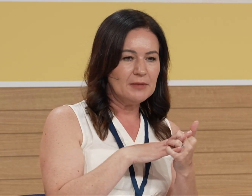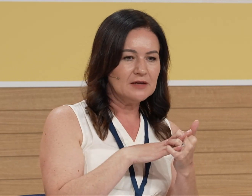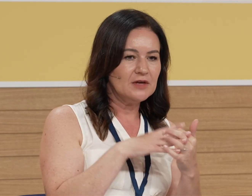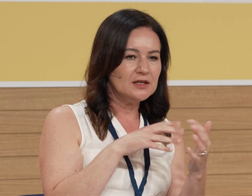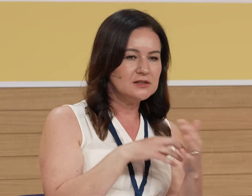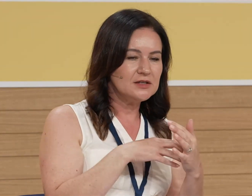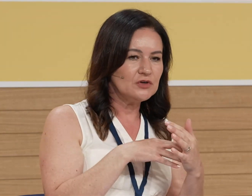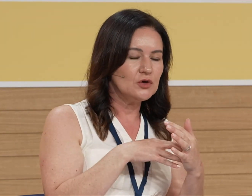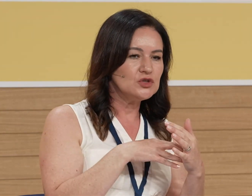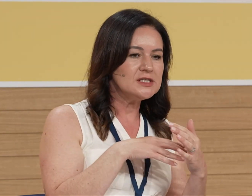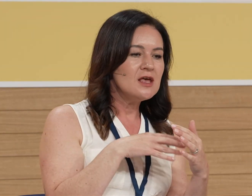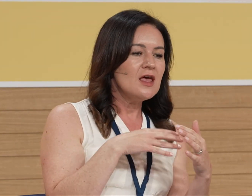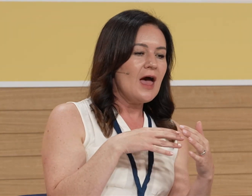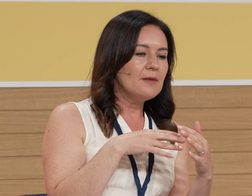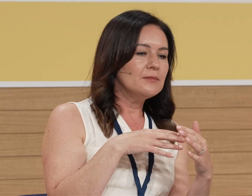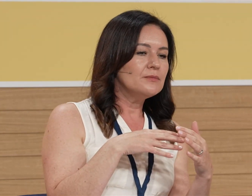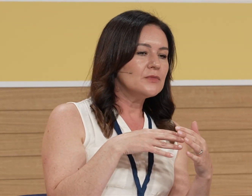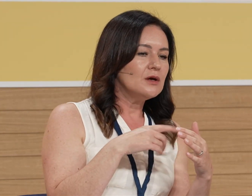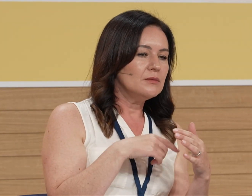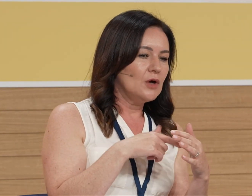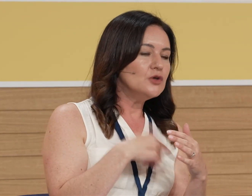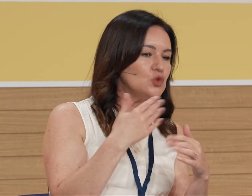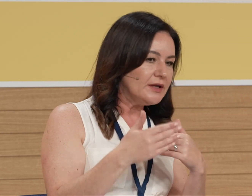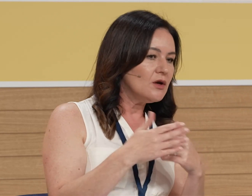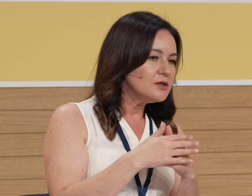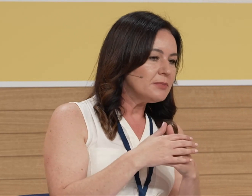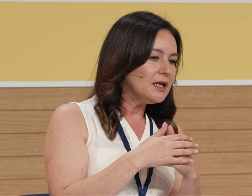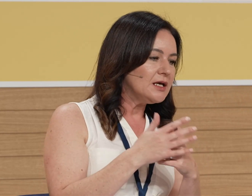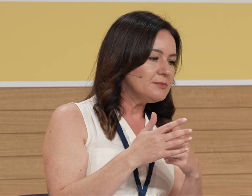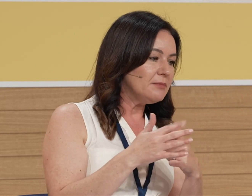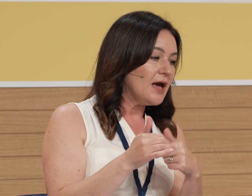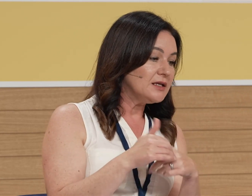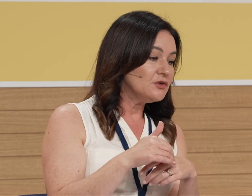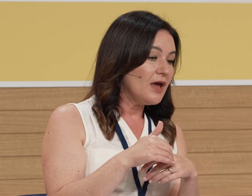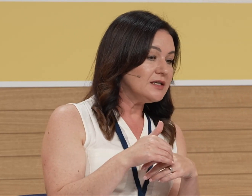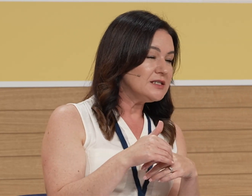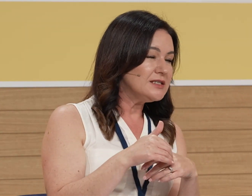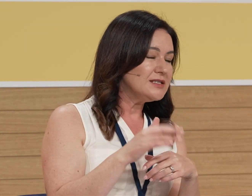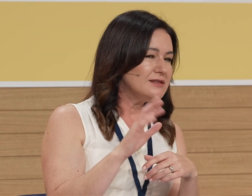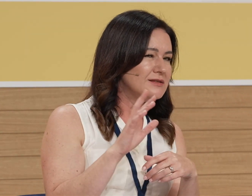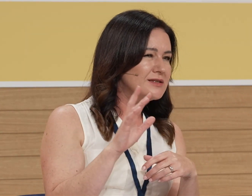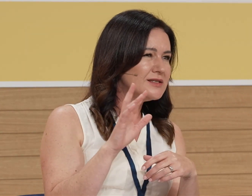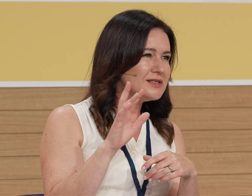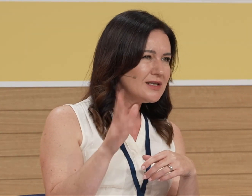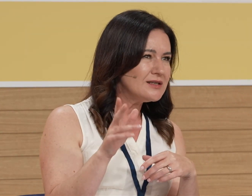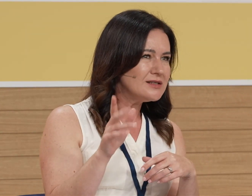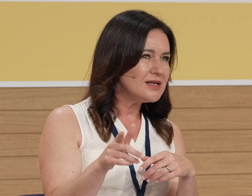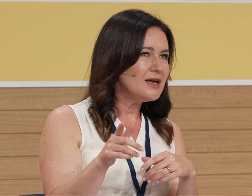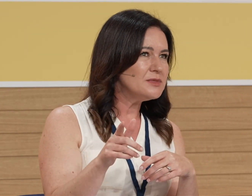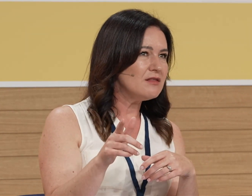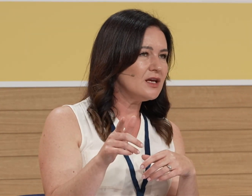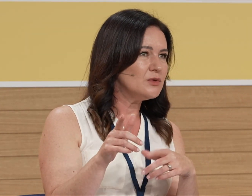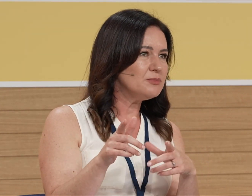im Nahen Osten, zum Beispiel in Saudi-Arabien. Oder verschiedenen Ländern. Unser Partner